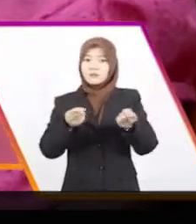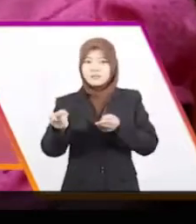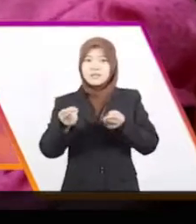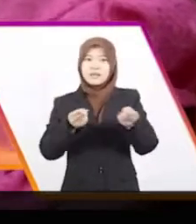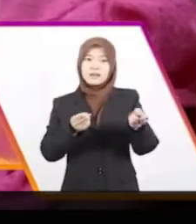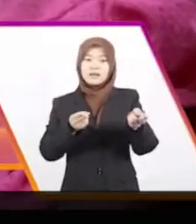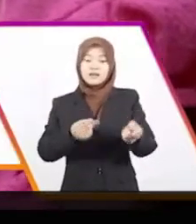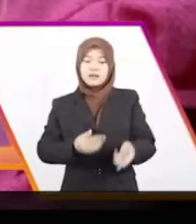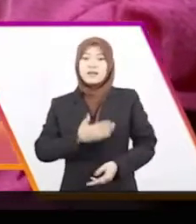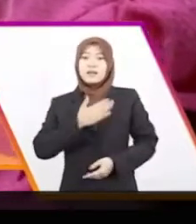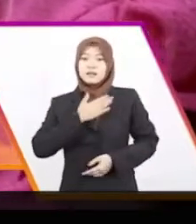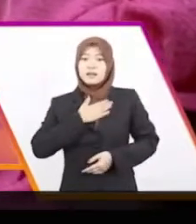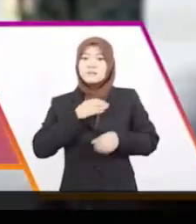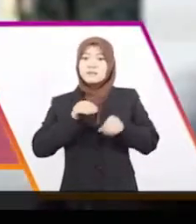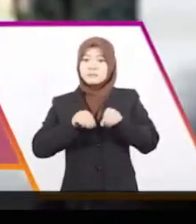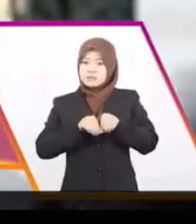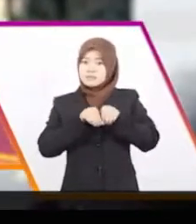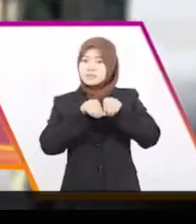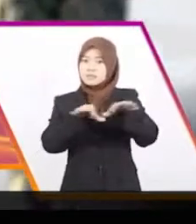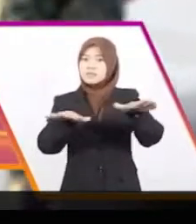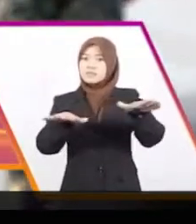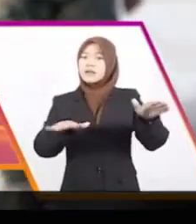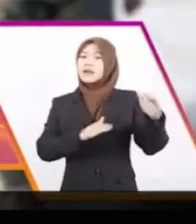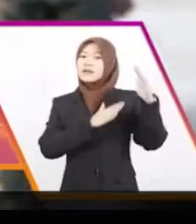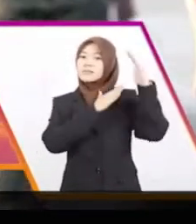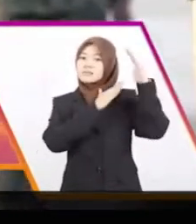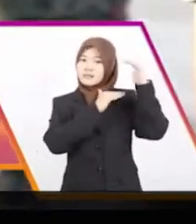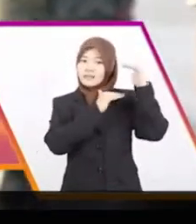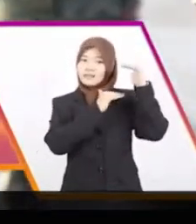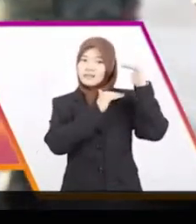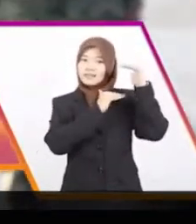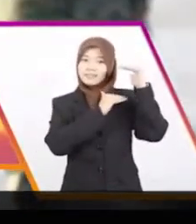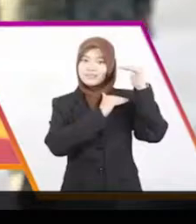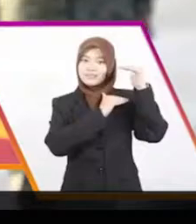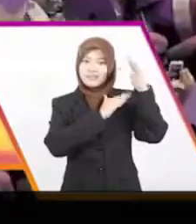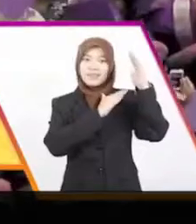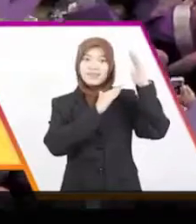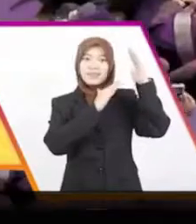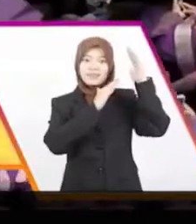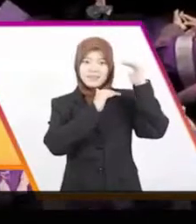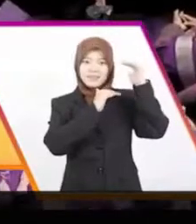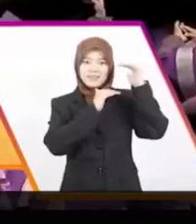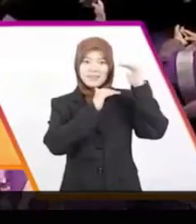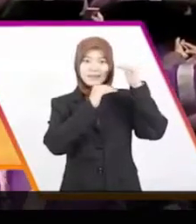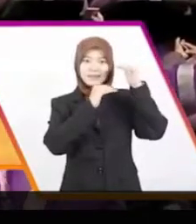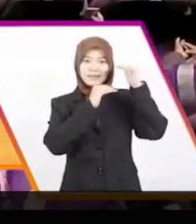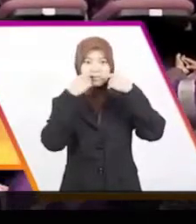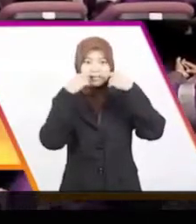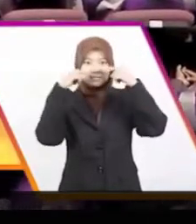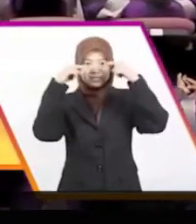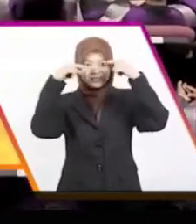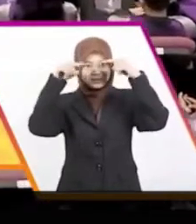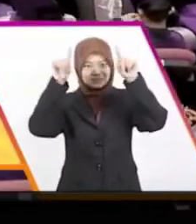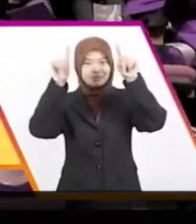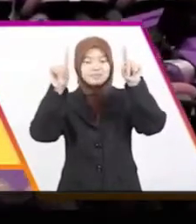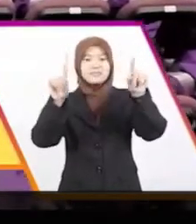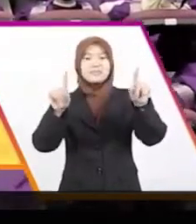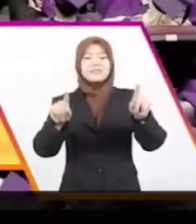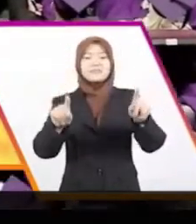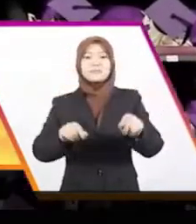Biar usaha kami bersemi, hasratnya lah berseri.